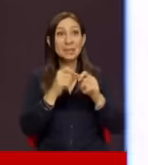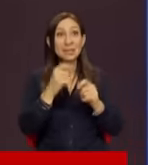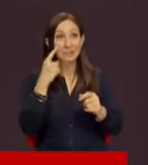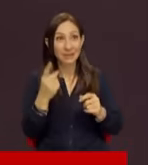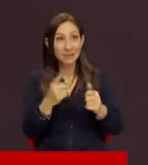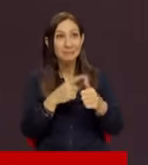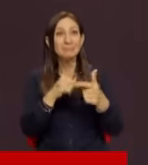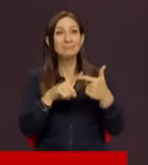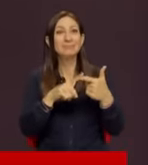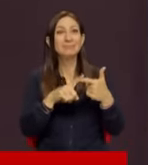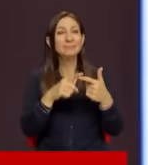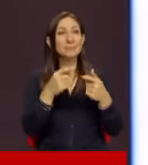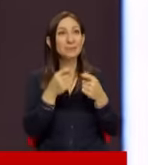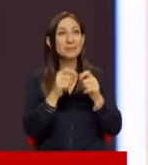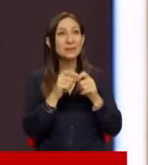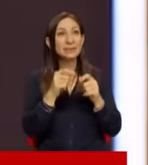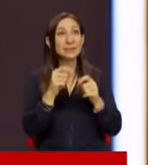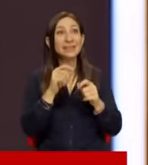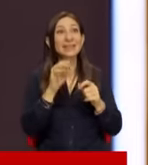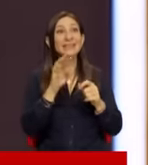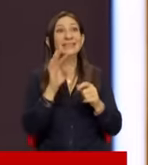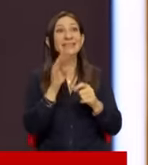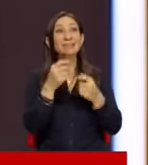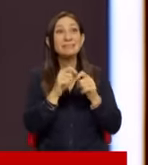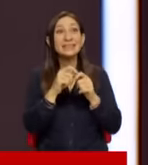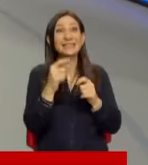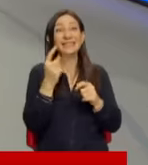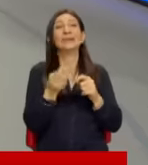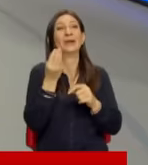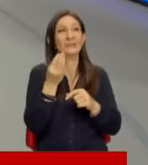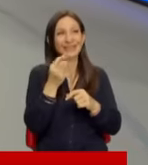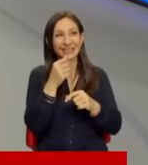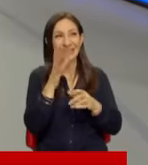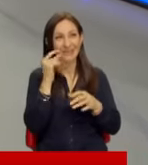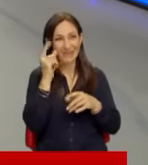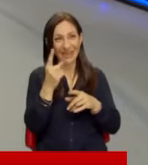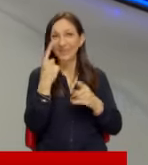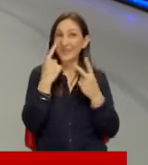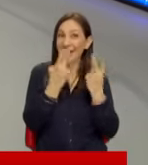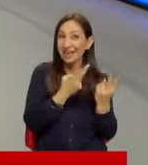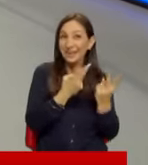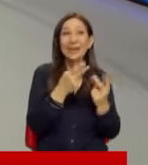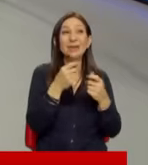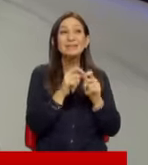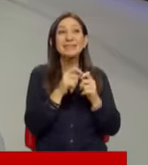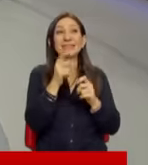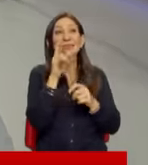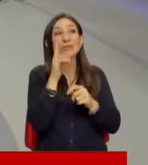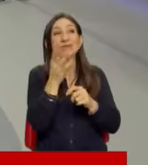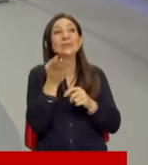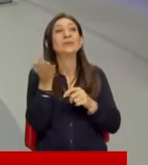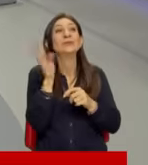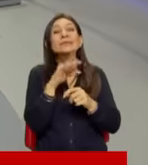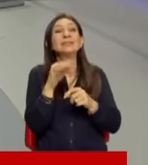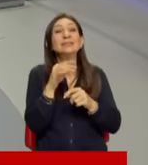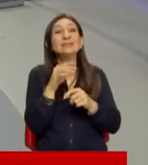baktım. Bitlis diye mi uyandın? Peki o zaman Bitlis diye uyanmış Deniz Zeyrek. Bir bakalım Bitlis'in sonucu. Sonra